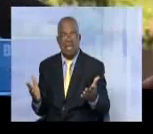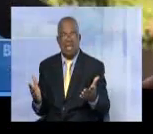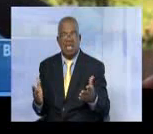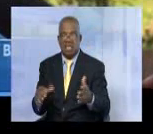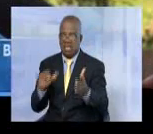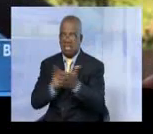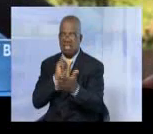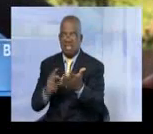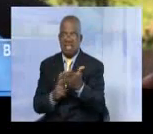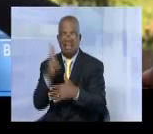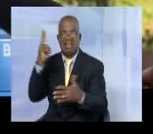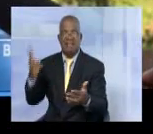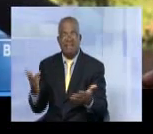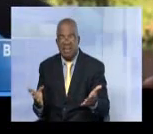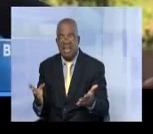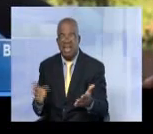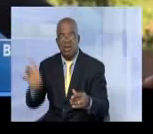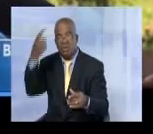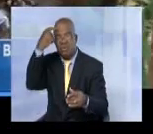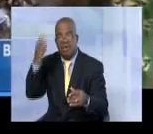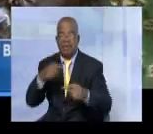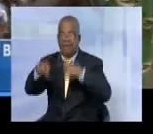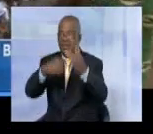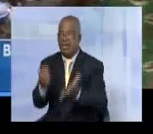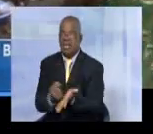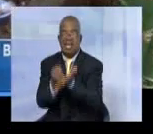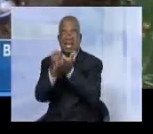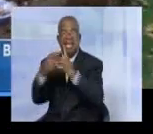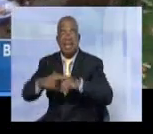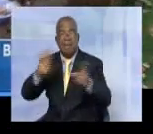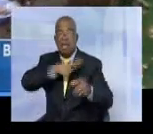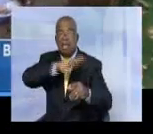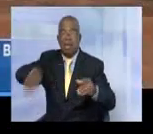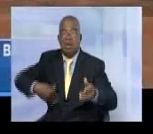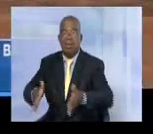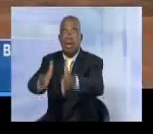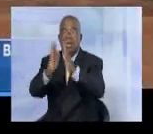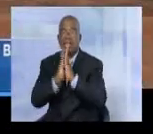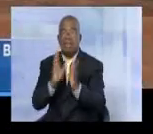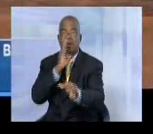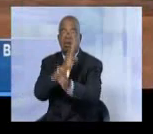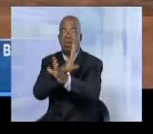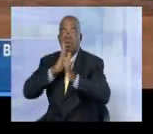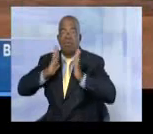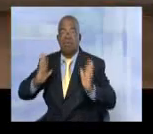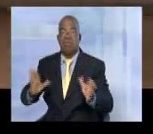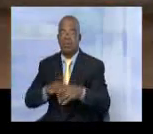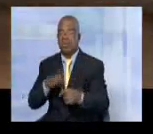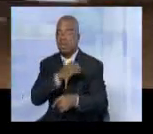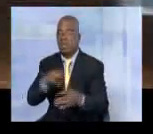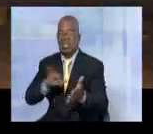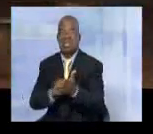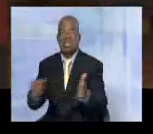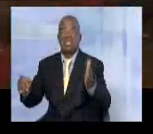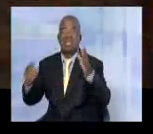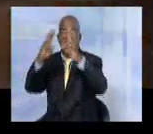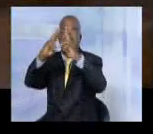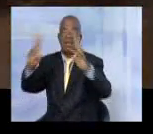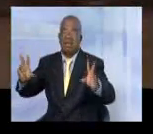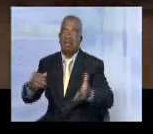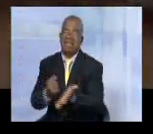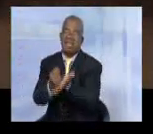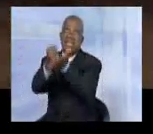maire Deto Zeregbe Pascal appelle les filles et fils de Kounaïri à se mobiliser autour de l'école, outil